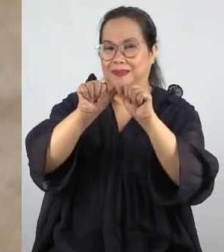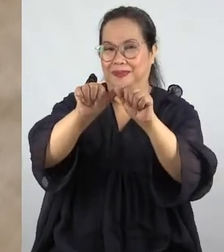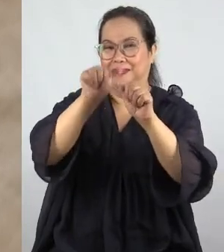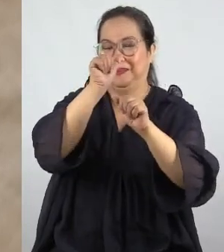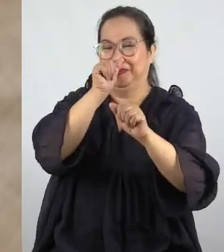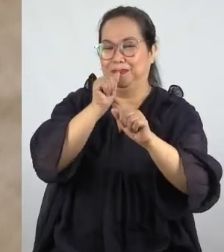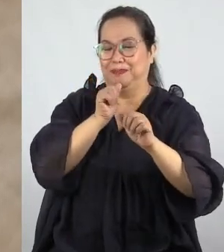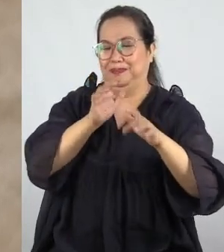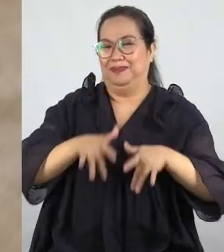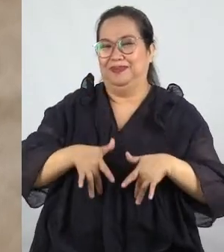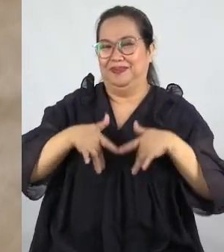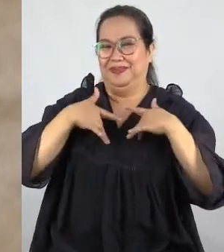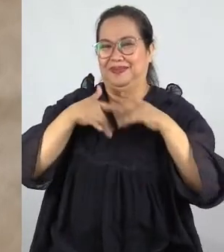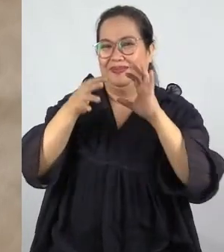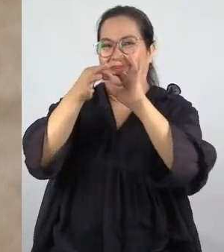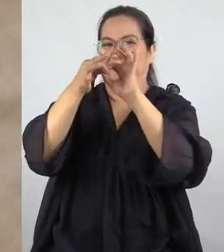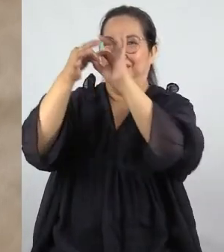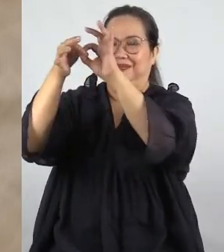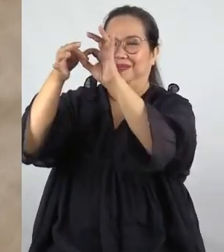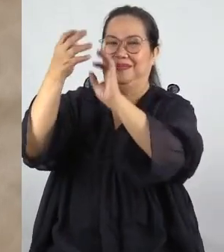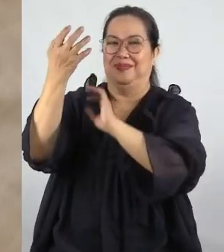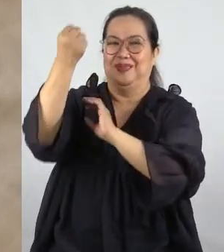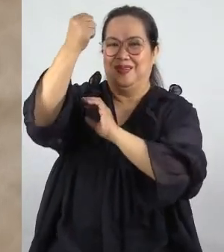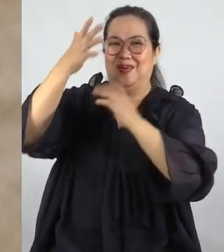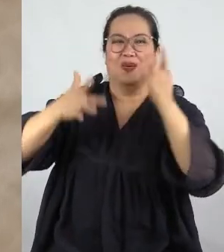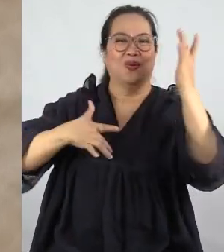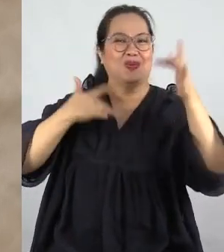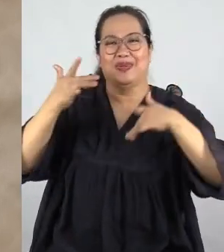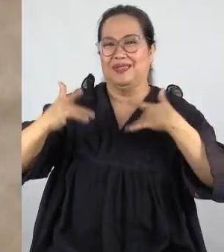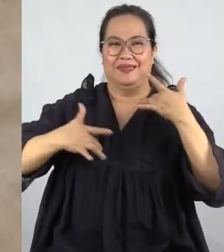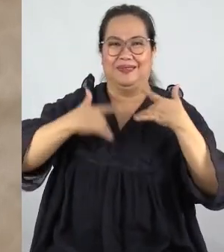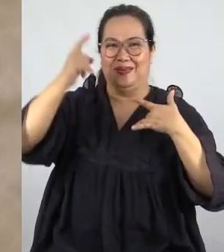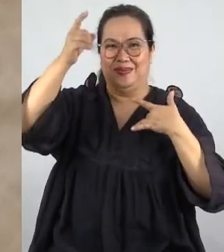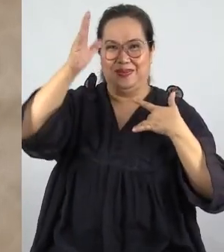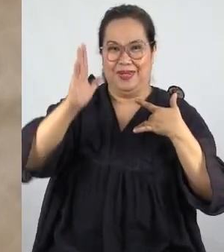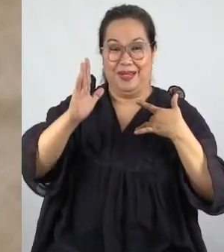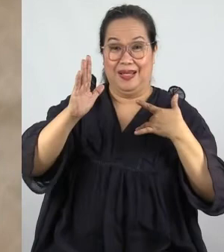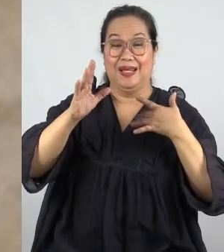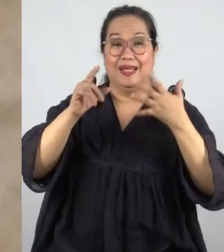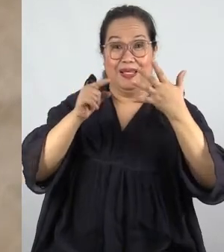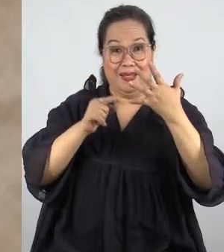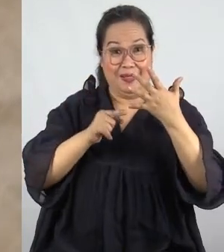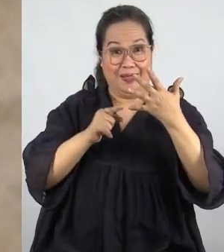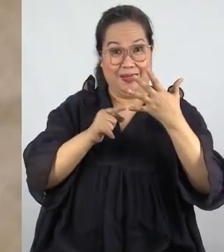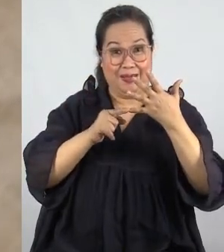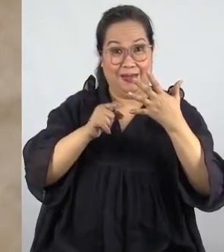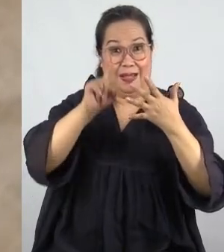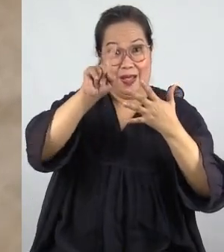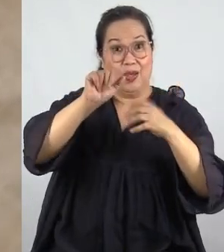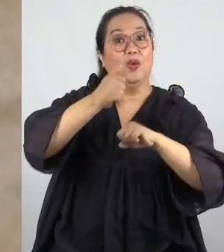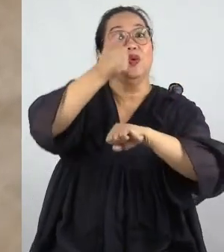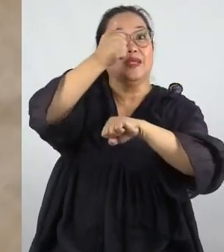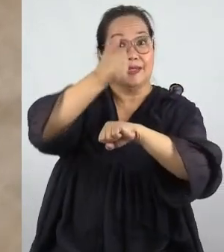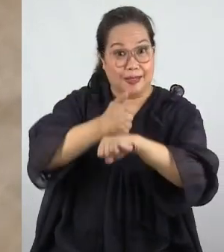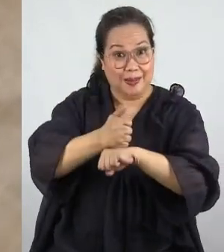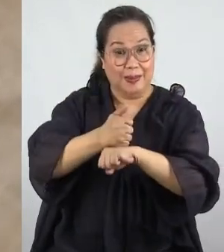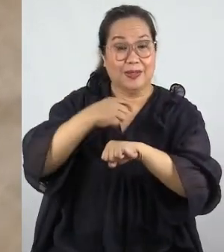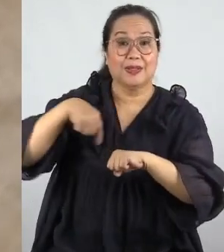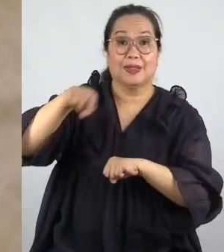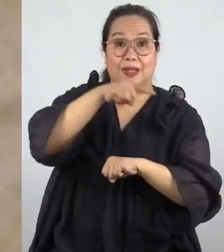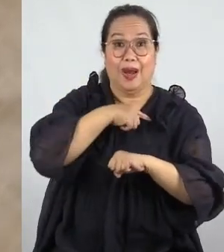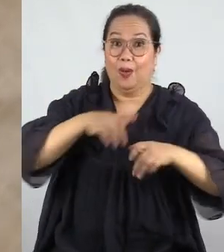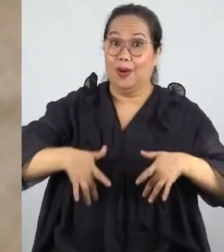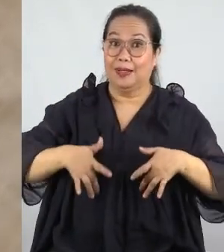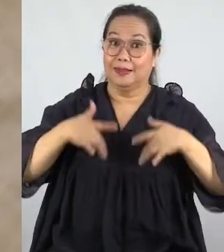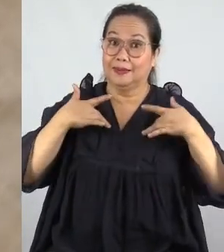ating buhay sa kanyang kagalakan. Pang-anim, itatag natin ang ating